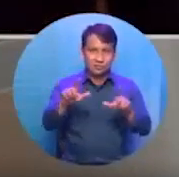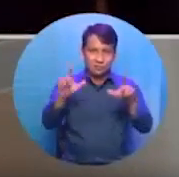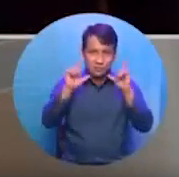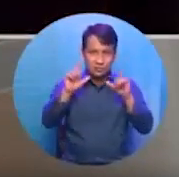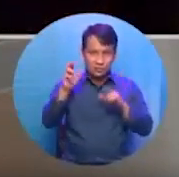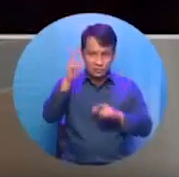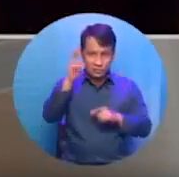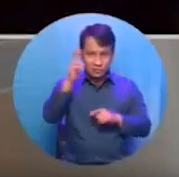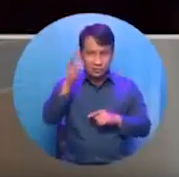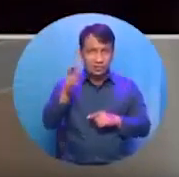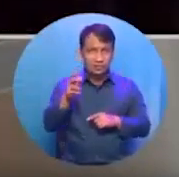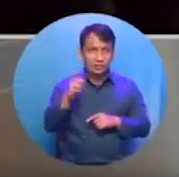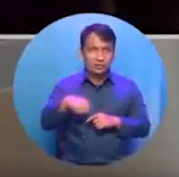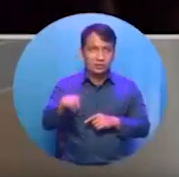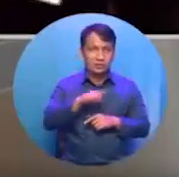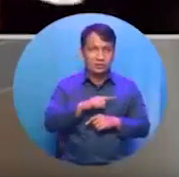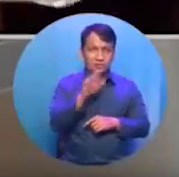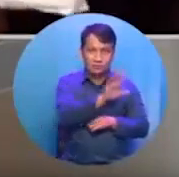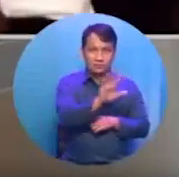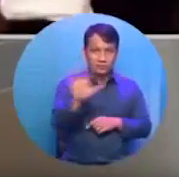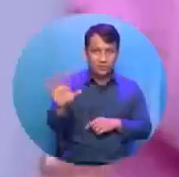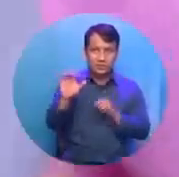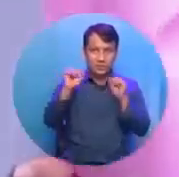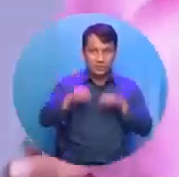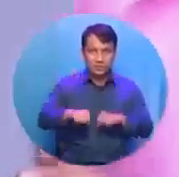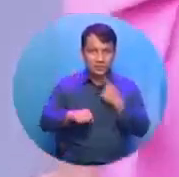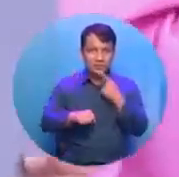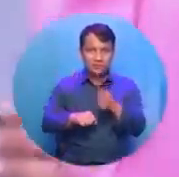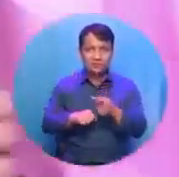Radyo, at maging ang Frontline.